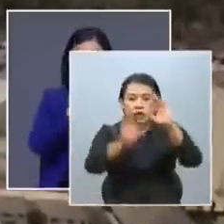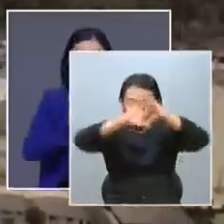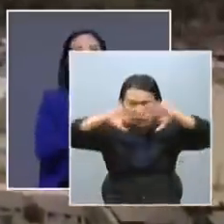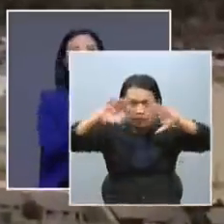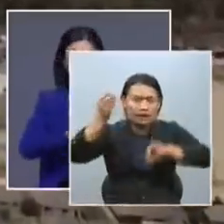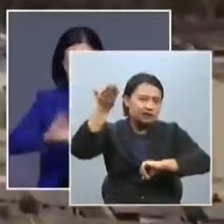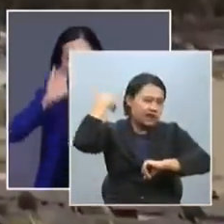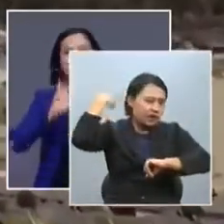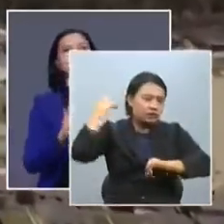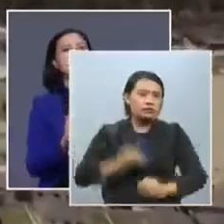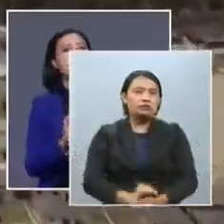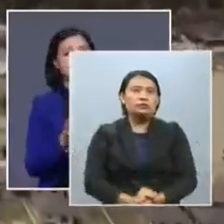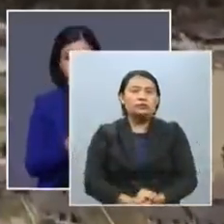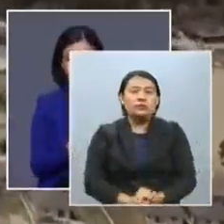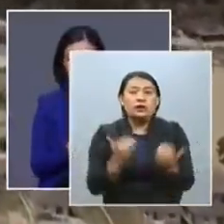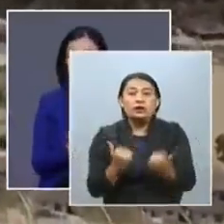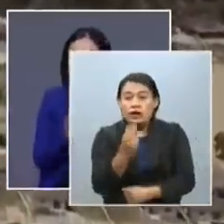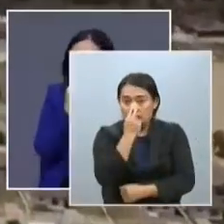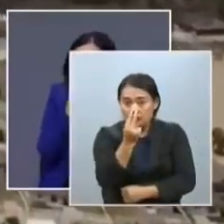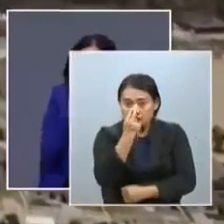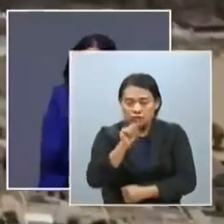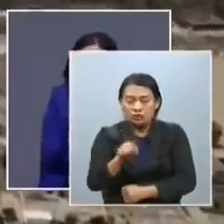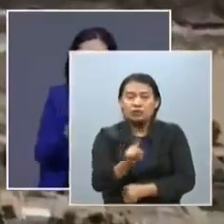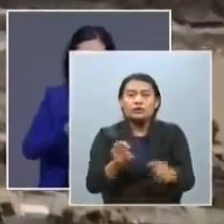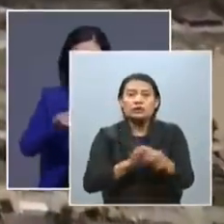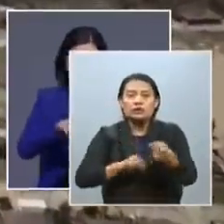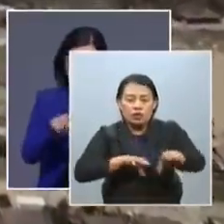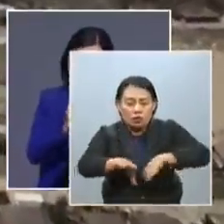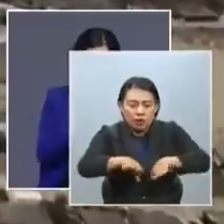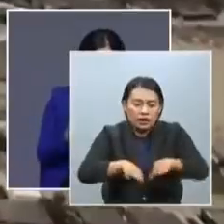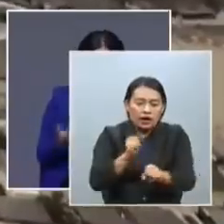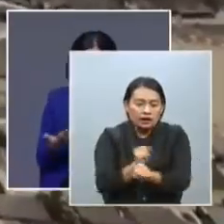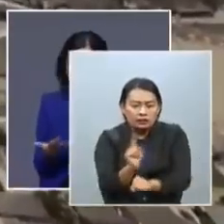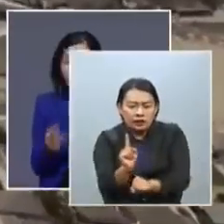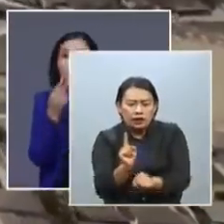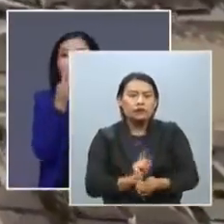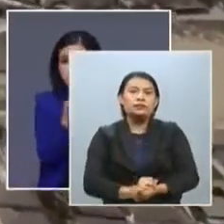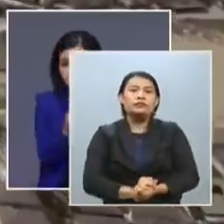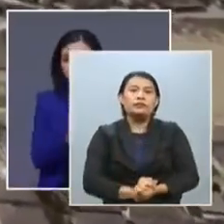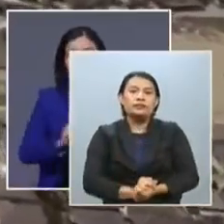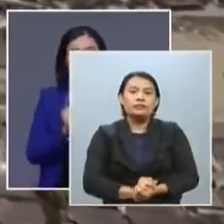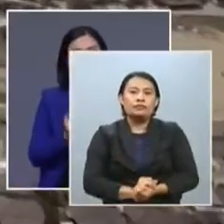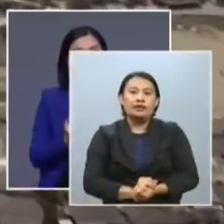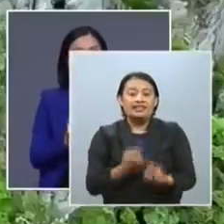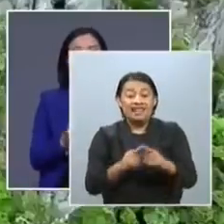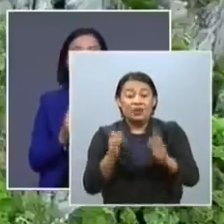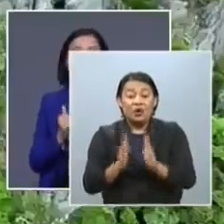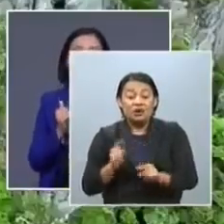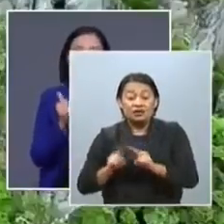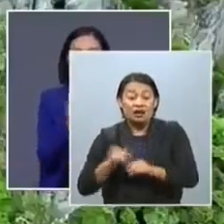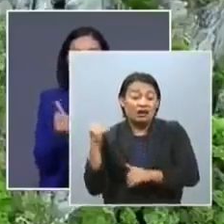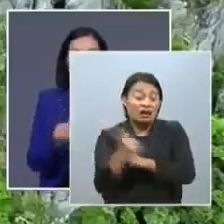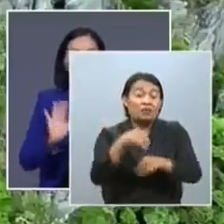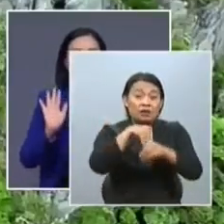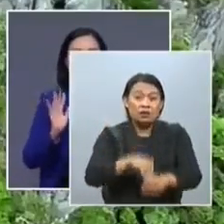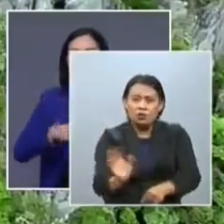มานะครับคราวนี้ก็ต้องมาดูที่ว่าเออเราจะบริหารจัดการกันได้อย่างไรแต่แน่นอนก็ไม่มีใครไปอยู่แน่นอนผมก็ยังไม่